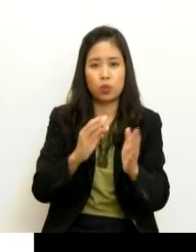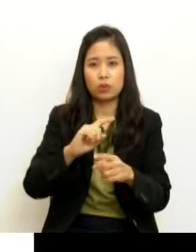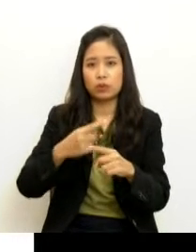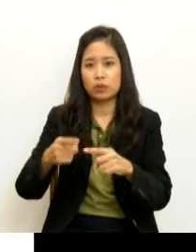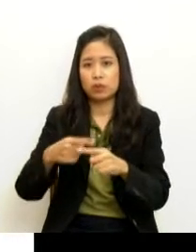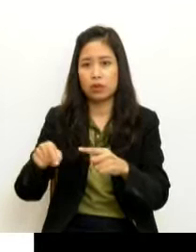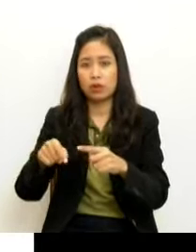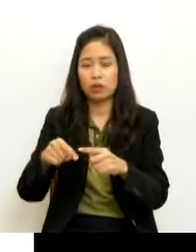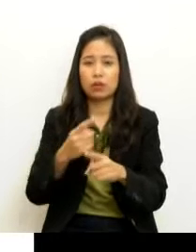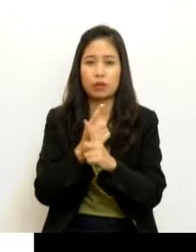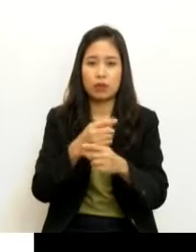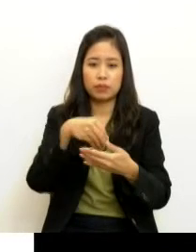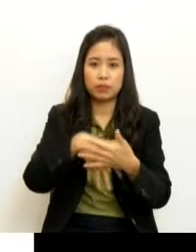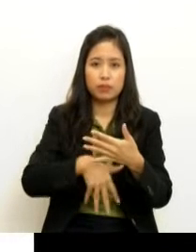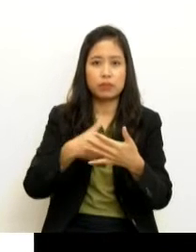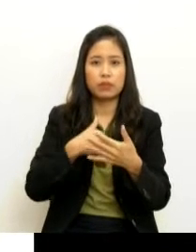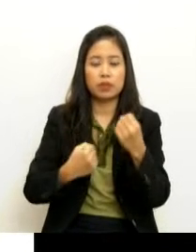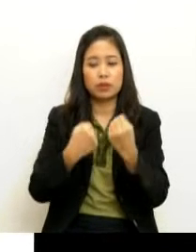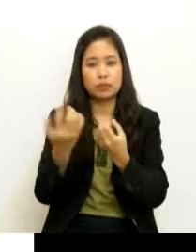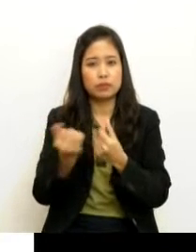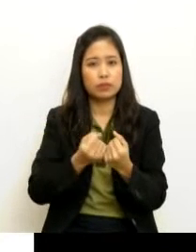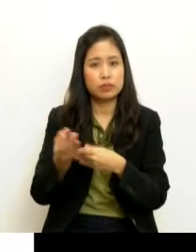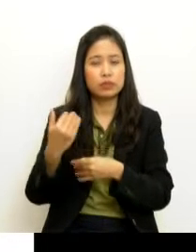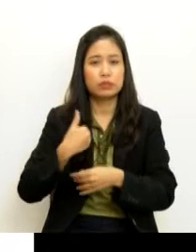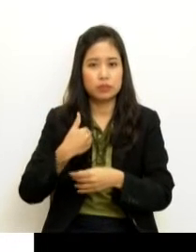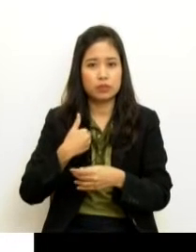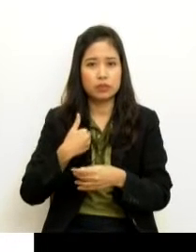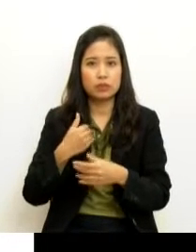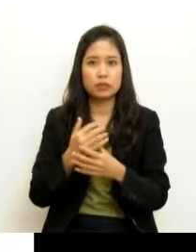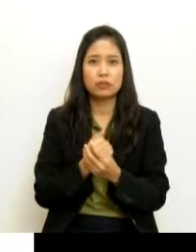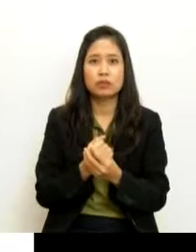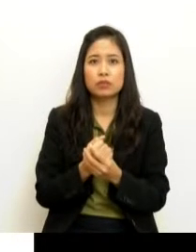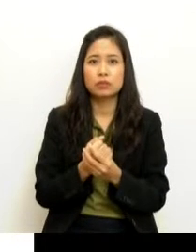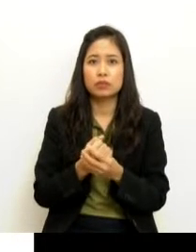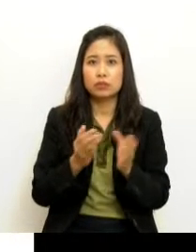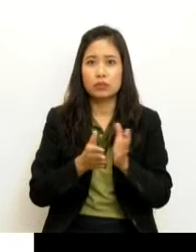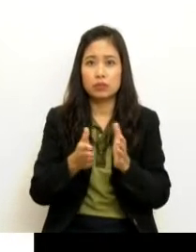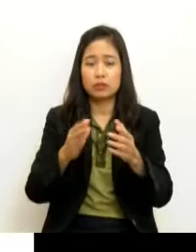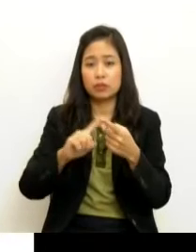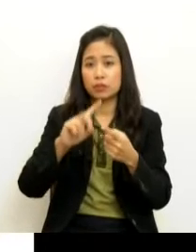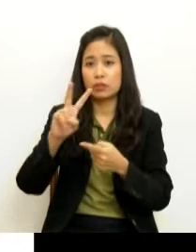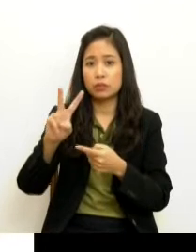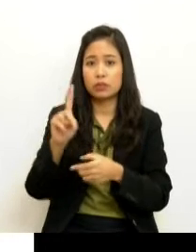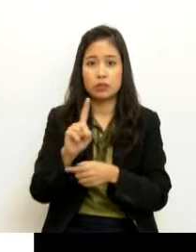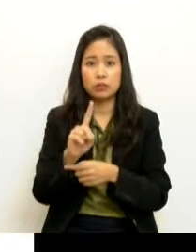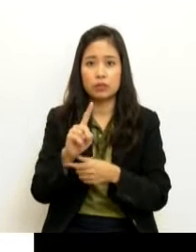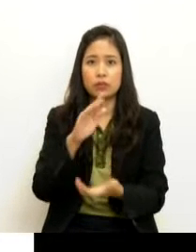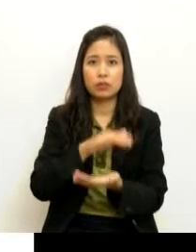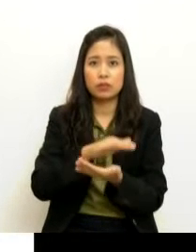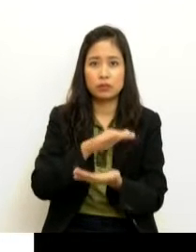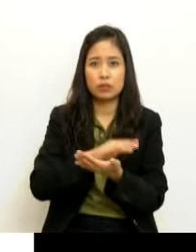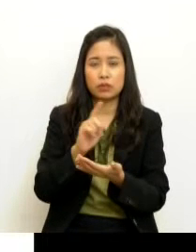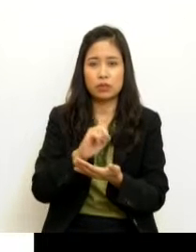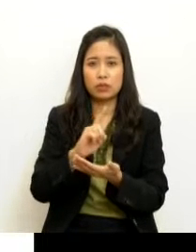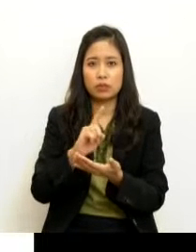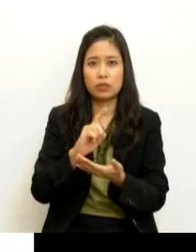รงนี้แล้วก็มีรถรับส่งนะครับแนวทางที่2เนี่ยเราก็ทราบดีว่าโรงเรียนไม่ส